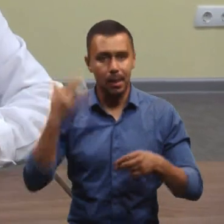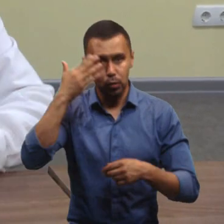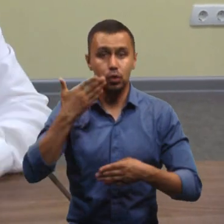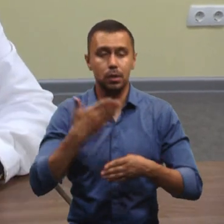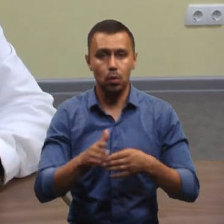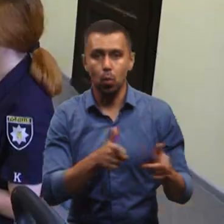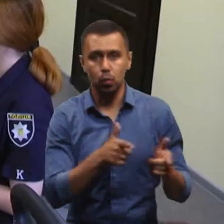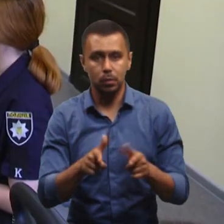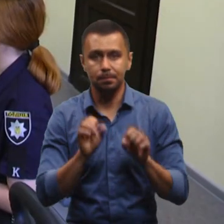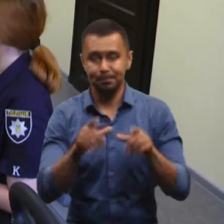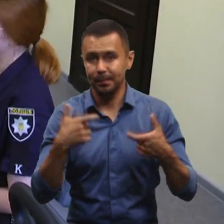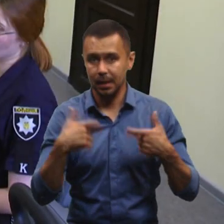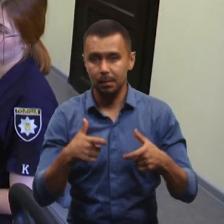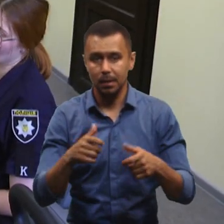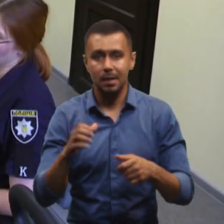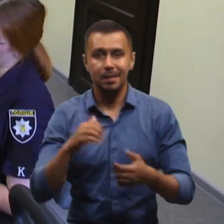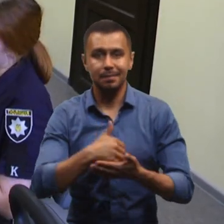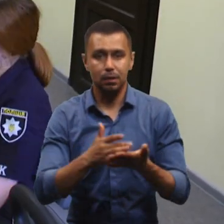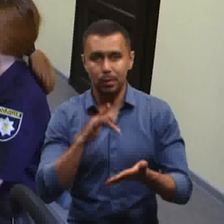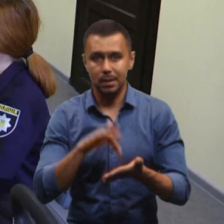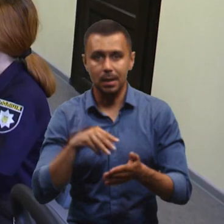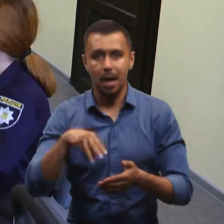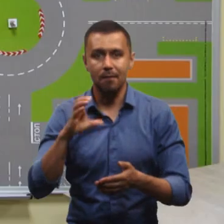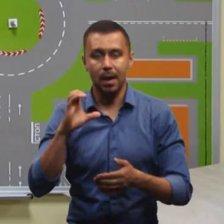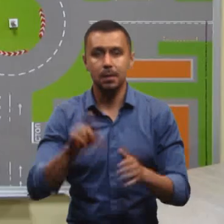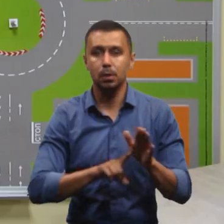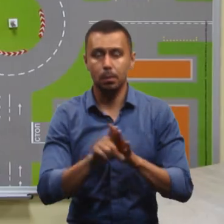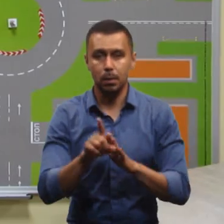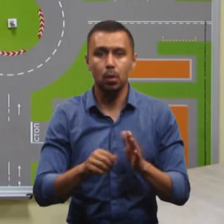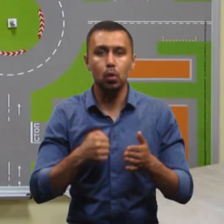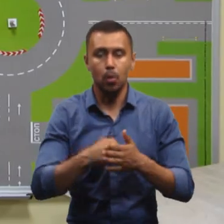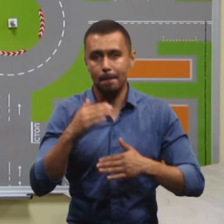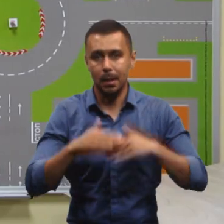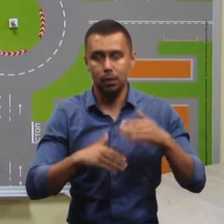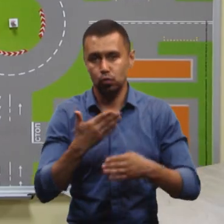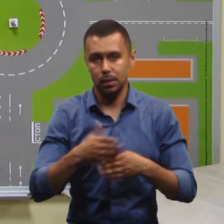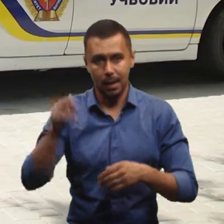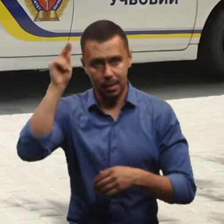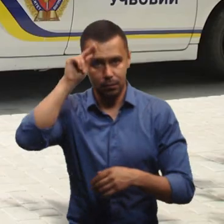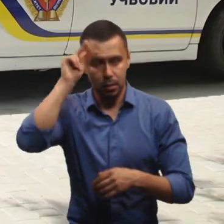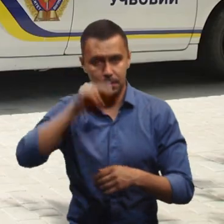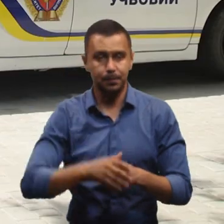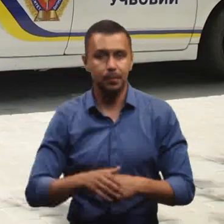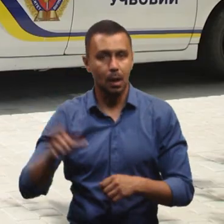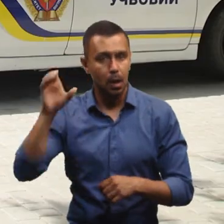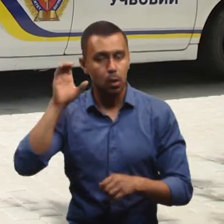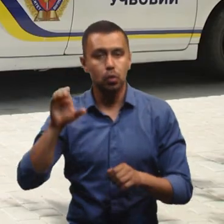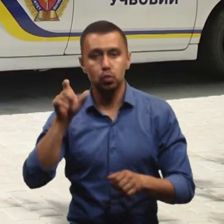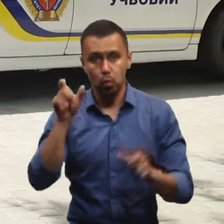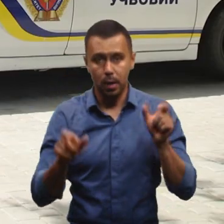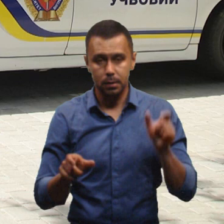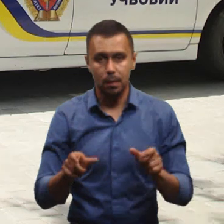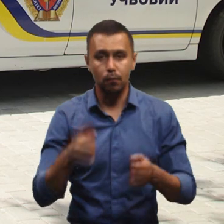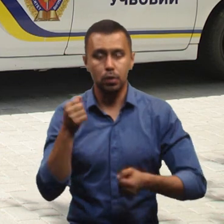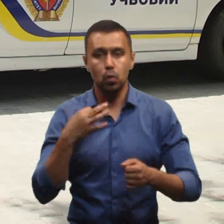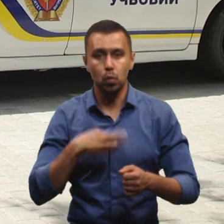частину, готується складати іспит в сервісному центрі МВС та приступатиме до практичної частини навчання. Слухачам водійських курсів для людей